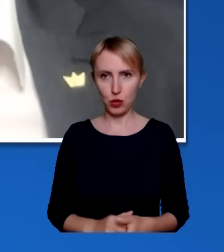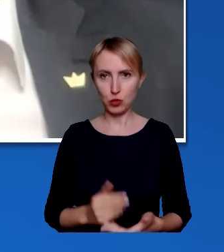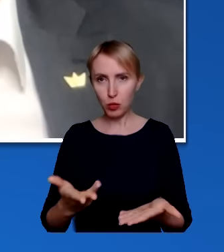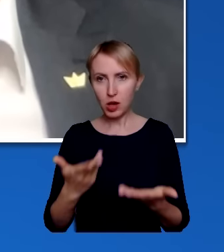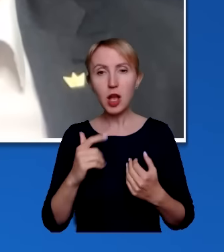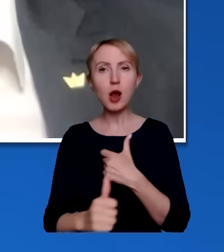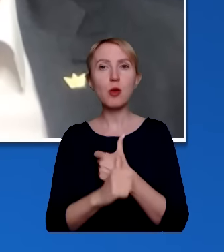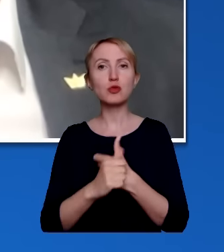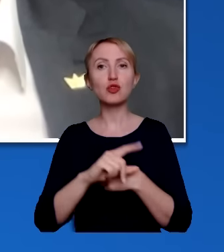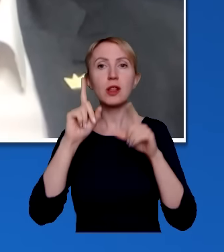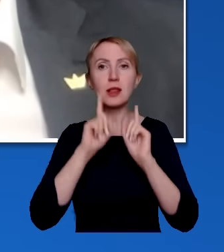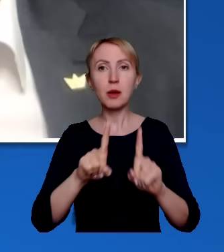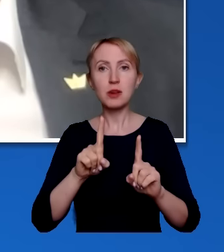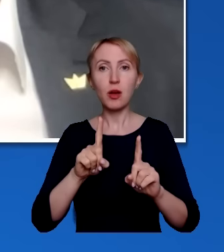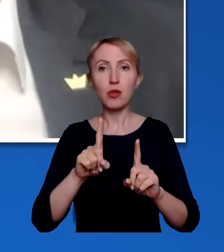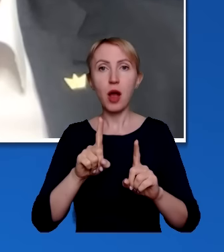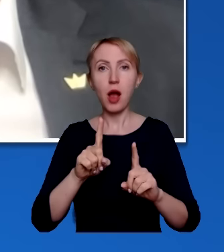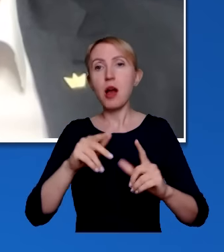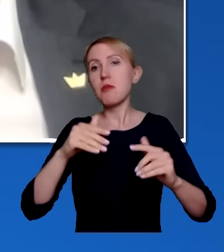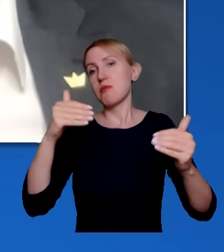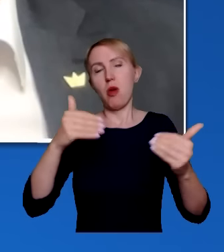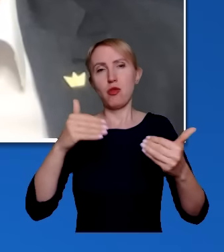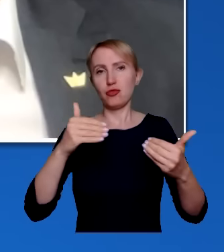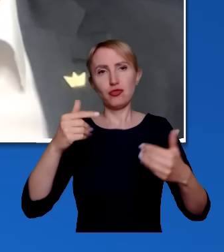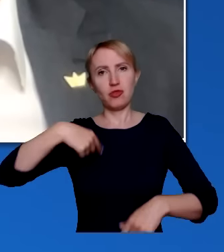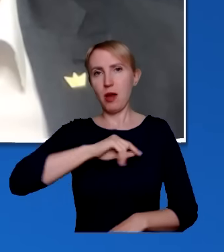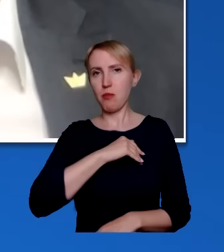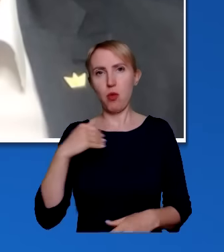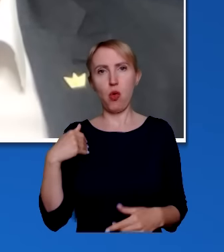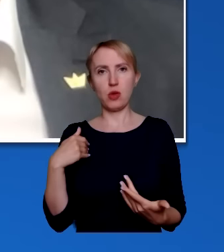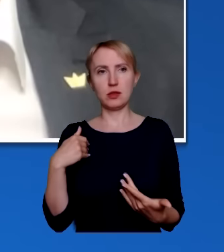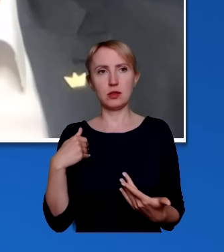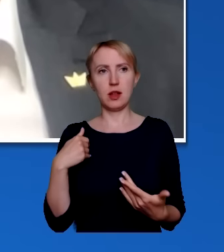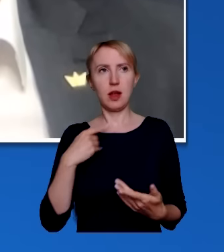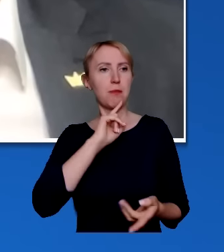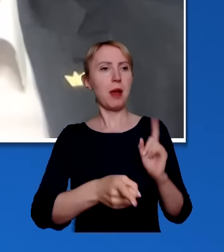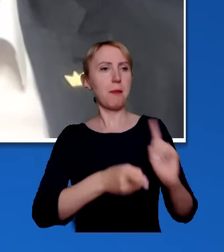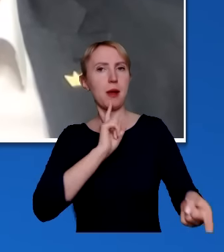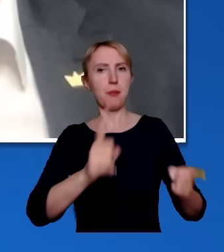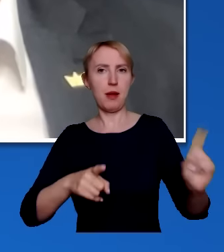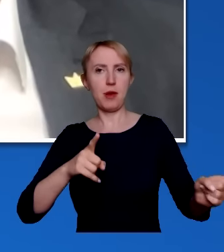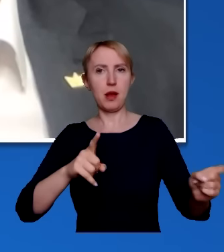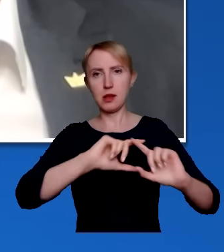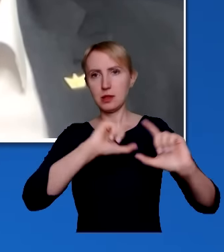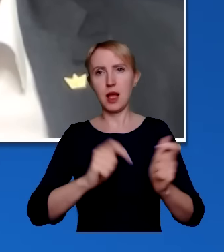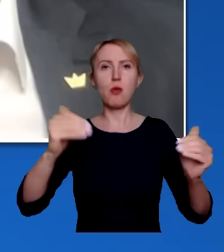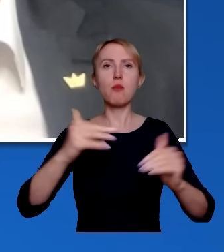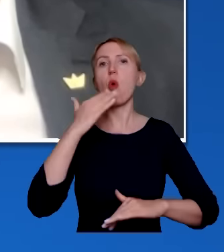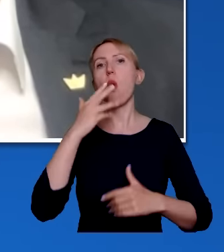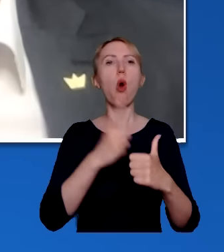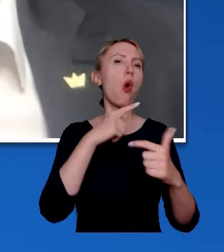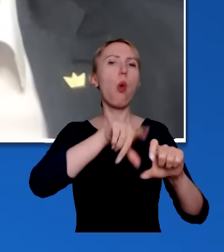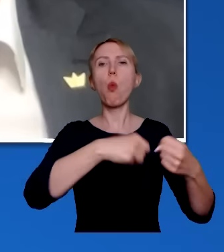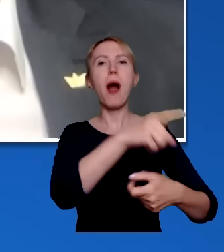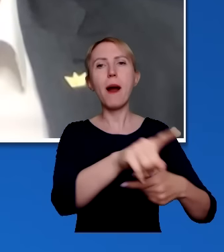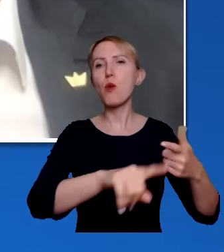naprawdę będzie nam można będzie nas można przesuwać z kąta w kąt bo co chwilę będzie nam można mówić że to łamiemy tamto